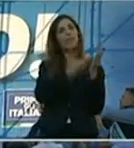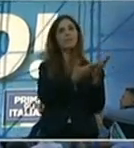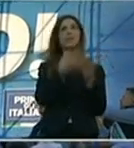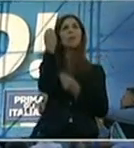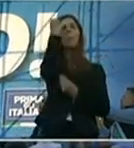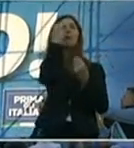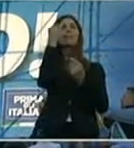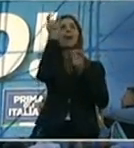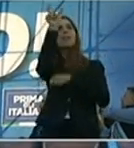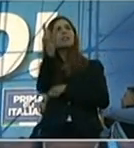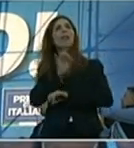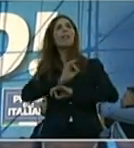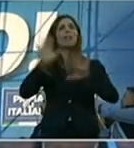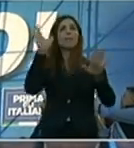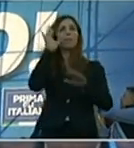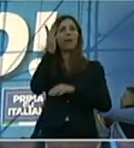pensatrice libera.